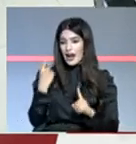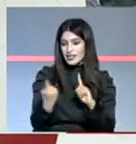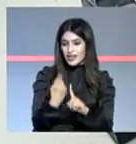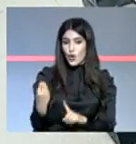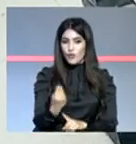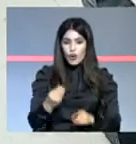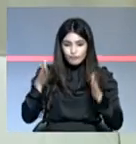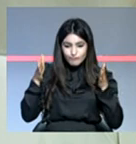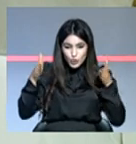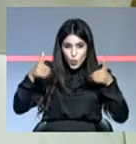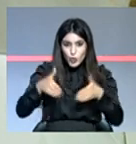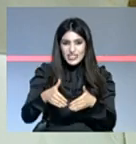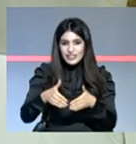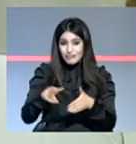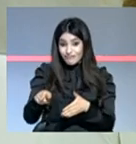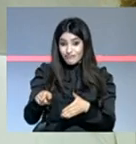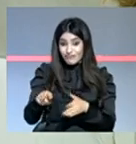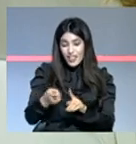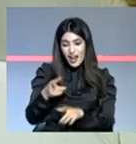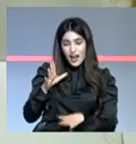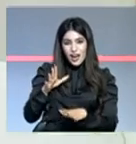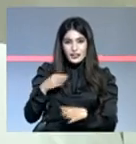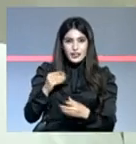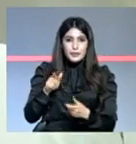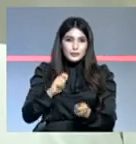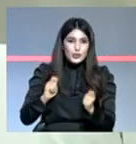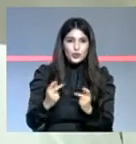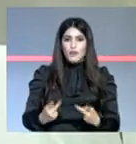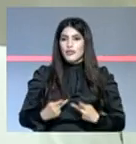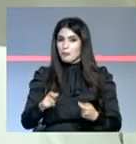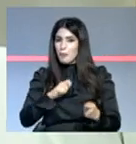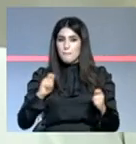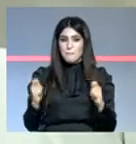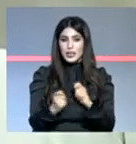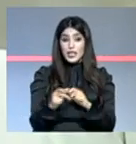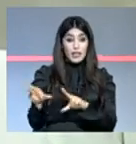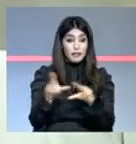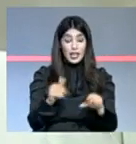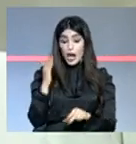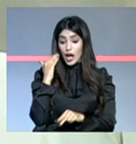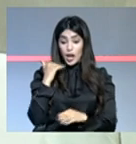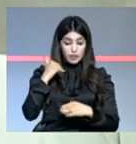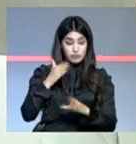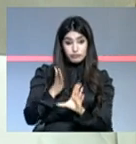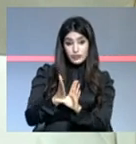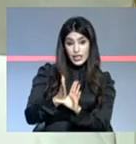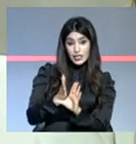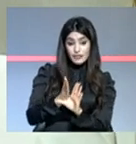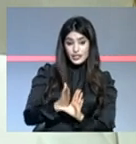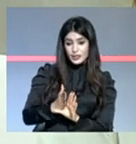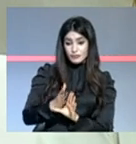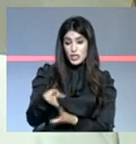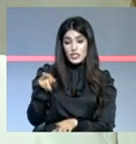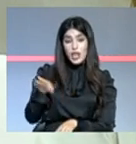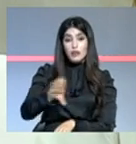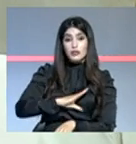خاطر تبدل نمط الحياة متاعهم، وعنا القلق النفساني اللي باش يجي من تالا